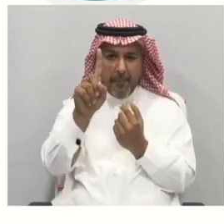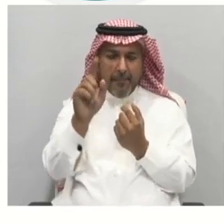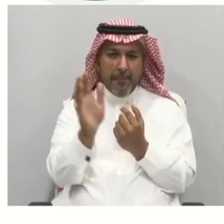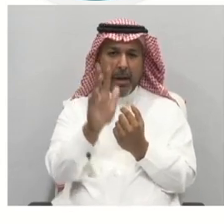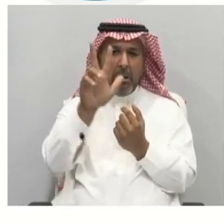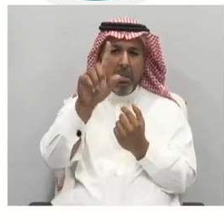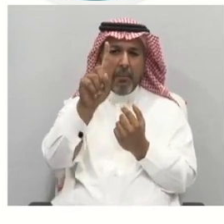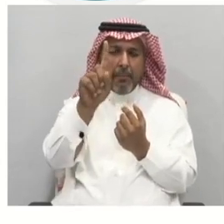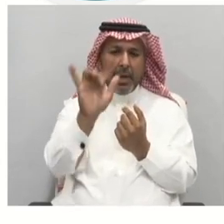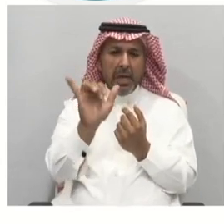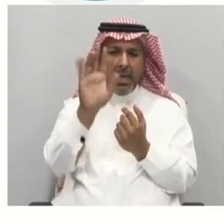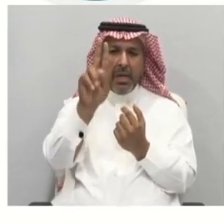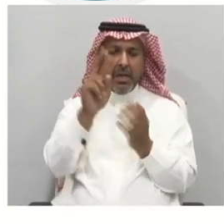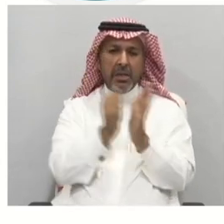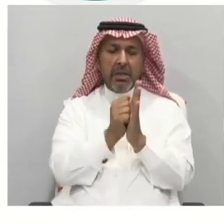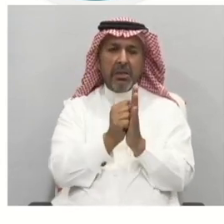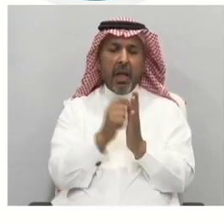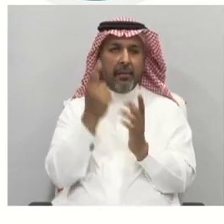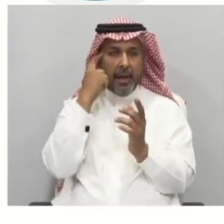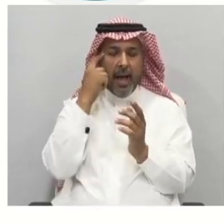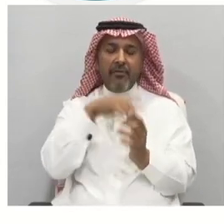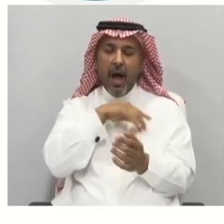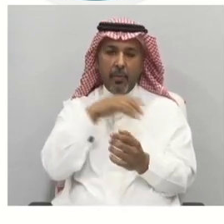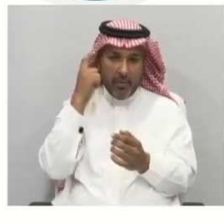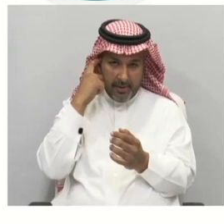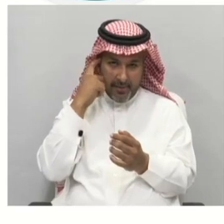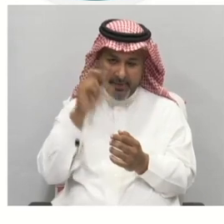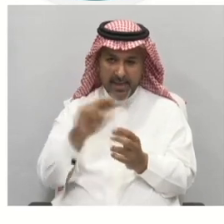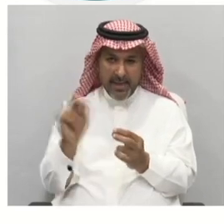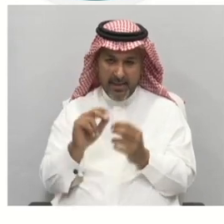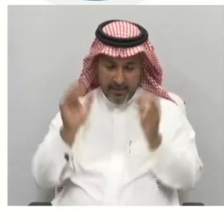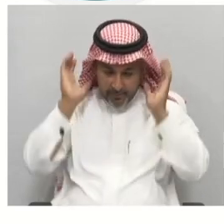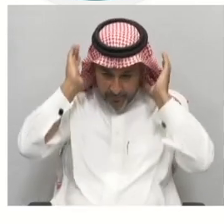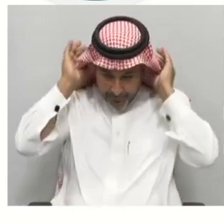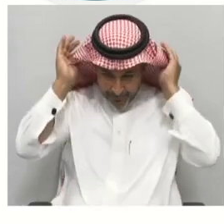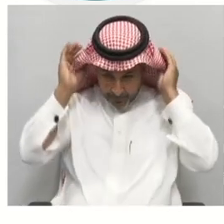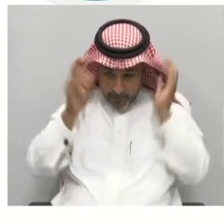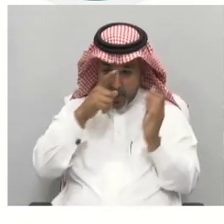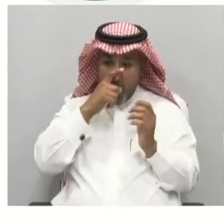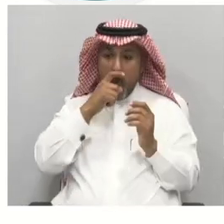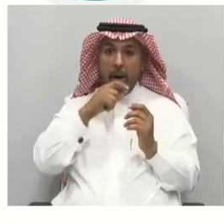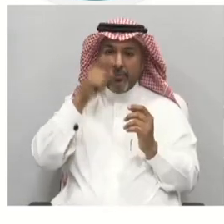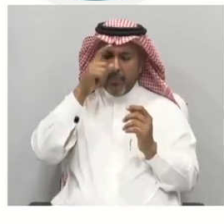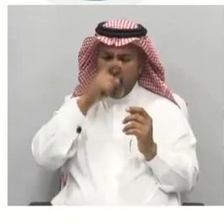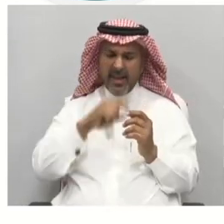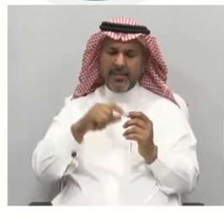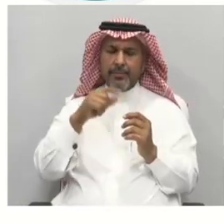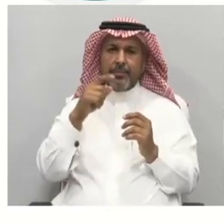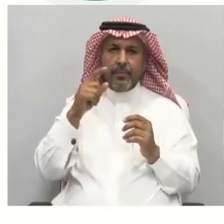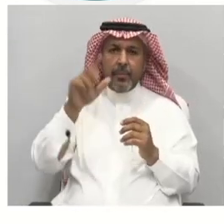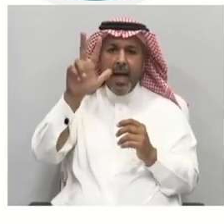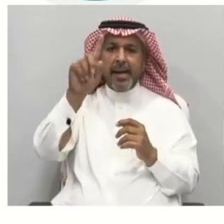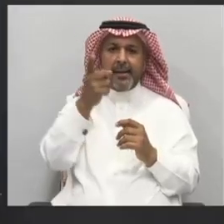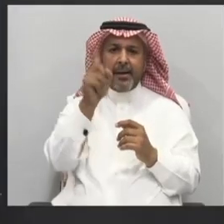بافعاله وقلنا لا بد ان يكون هناك تصديق جازم وهذا هو الايمان تصديق جازم بافراد الله وبوجوده